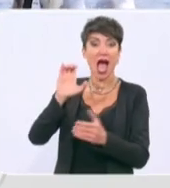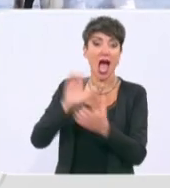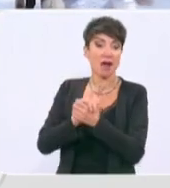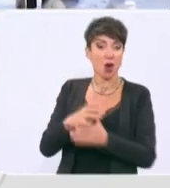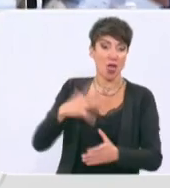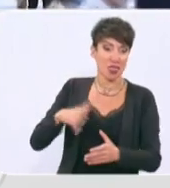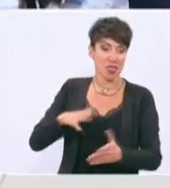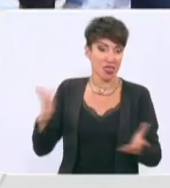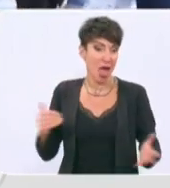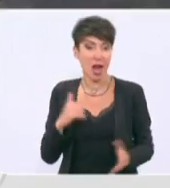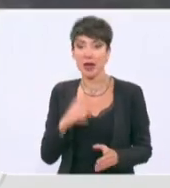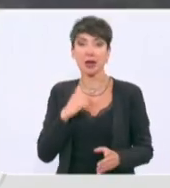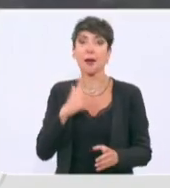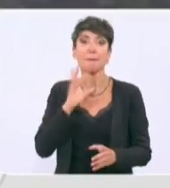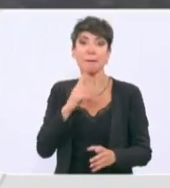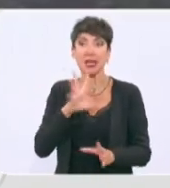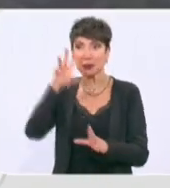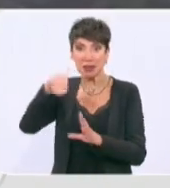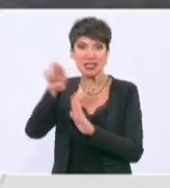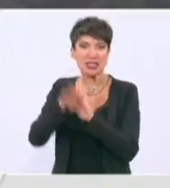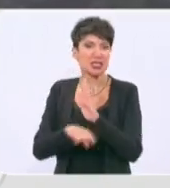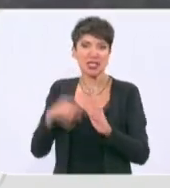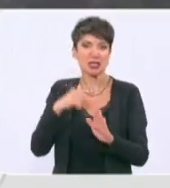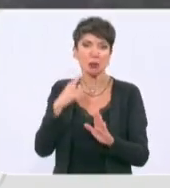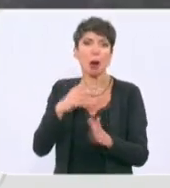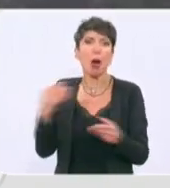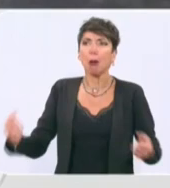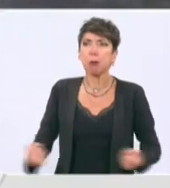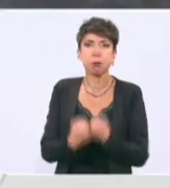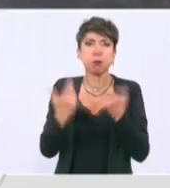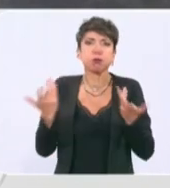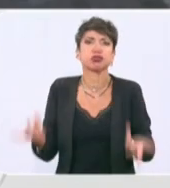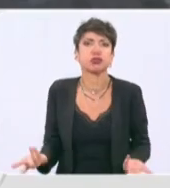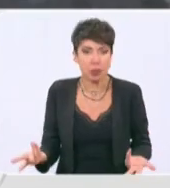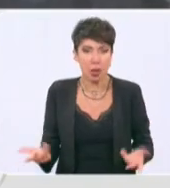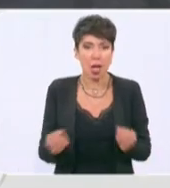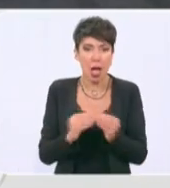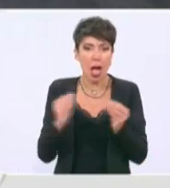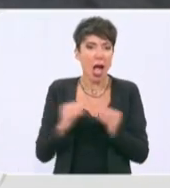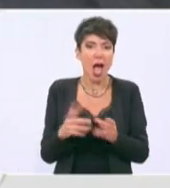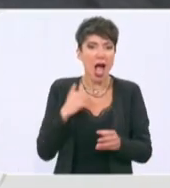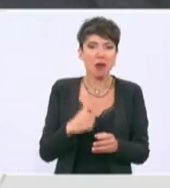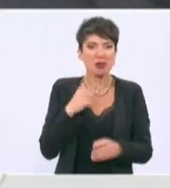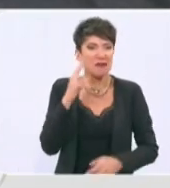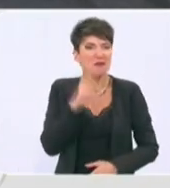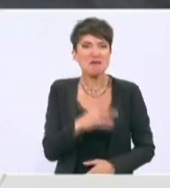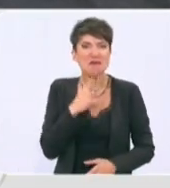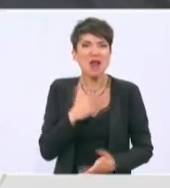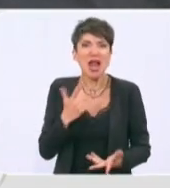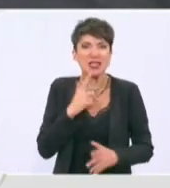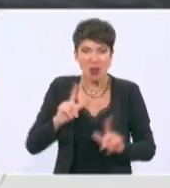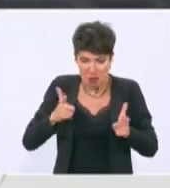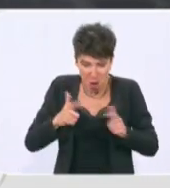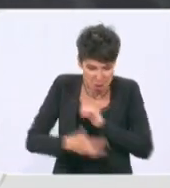πάντα εντός αυτού του συστήματος, καμία δηλαδή ουσιαστική ρήξη, γι' αυτό και καταλήγει σε τέτοιες καταστάσεις, δηλαδή να μετράμε τη φτώχεια μας